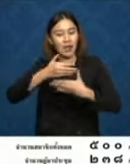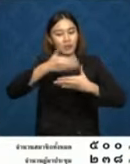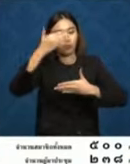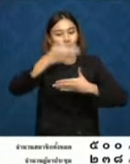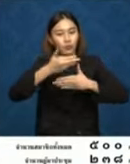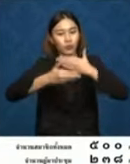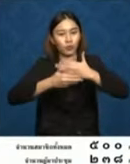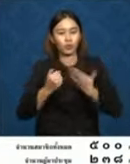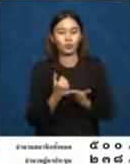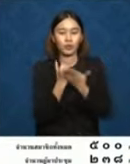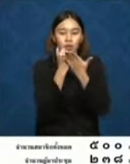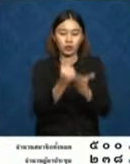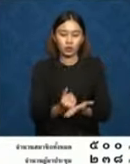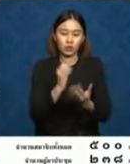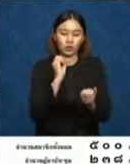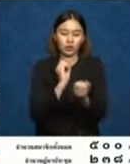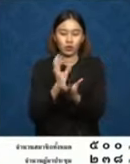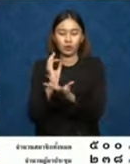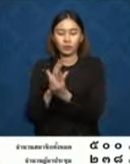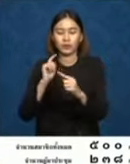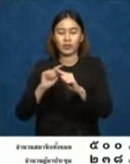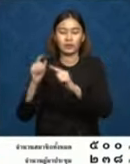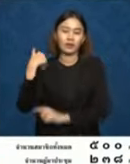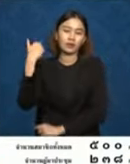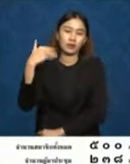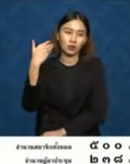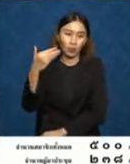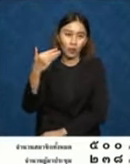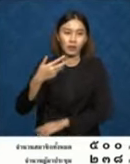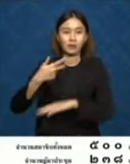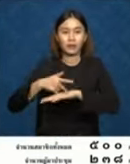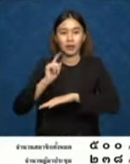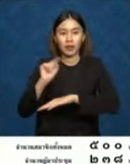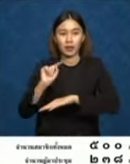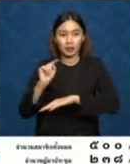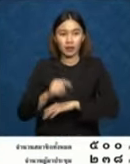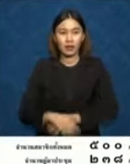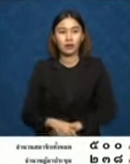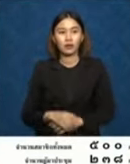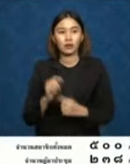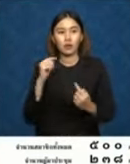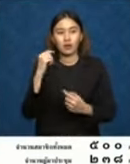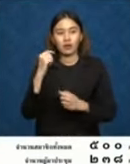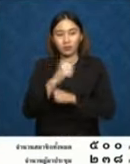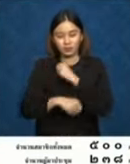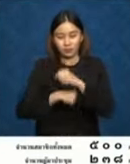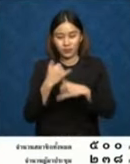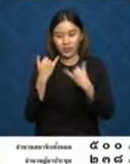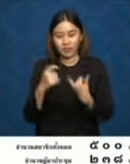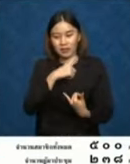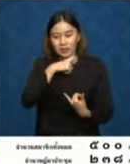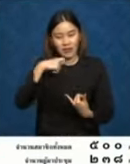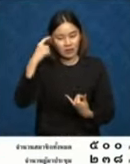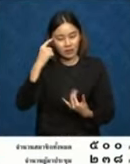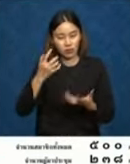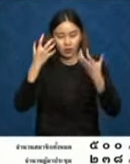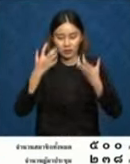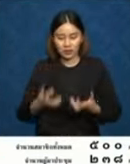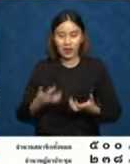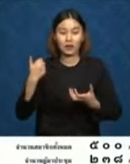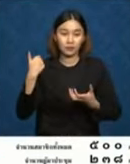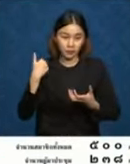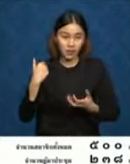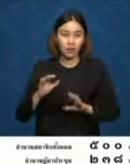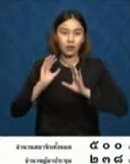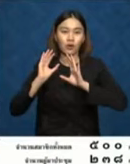ำเพื่อช่วยเหลือบรรเทาทุกข์พี่น้องในลำดับต่อไปท่านประธานครับหน้าแล้งปีนี้ท่าทางว่าจะรุนแรงกว่าทุกปีเพราะฉะ